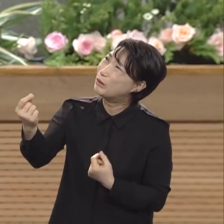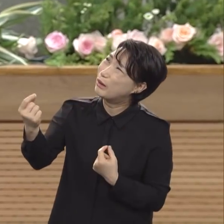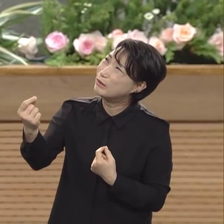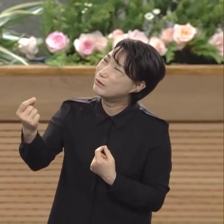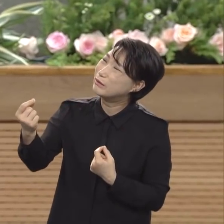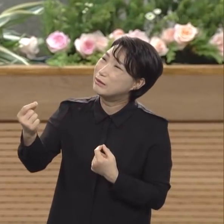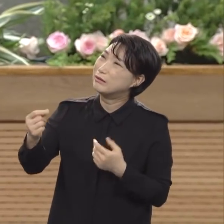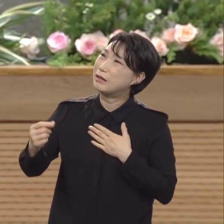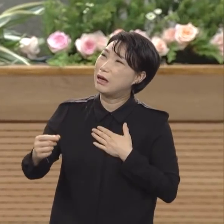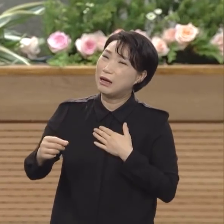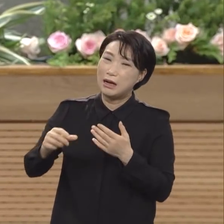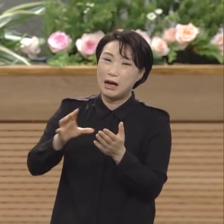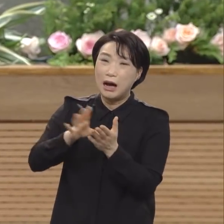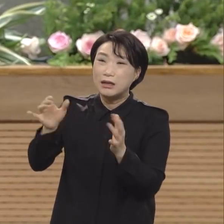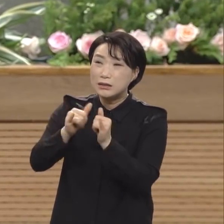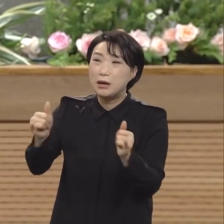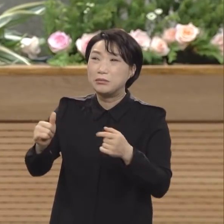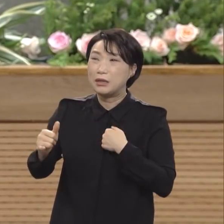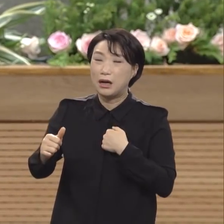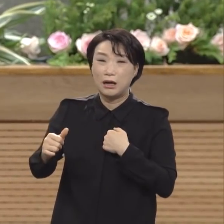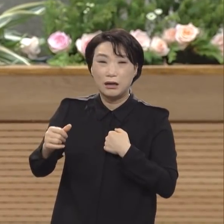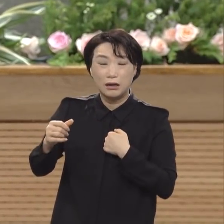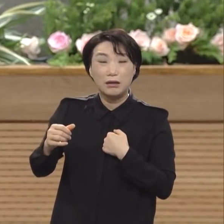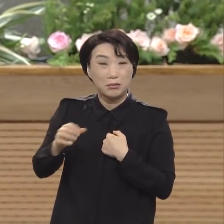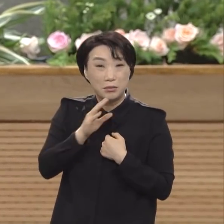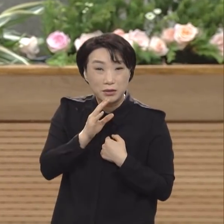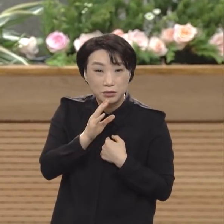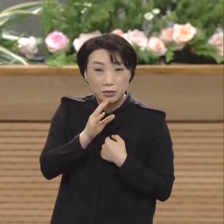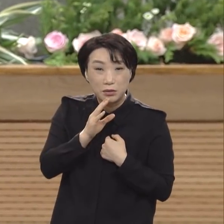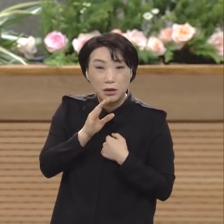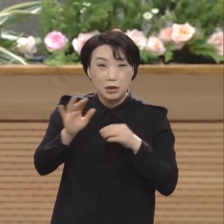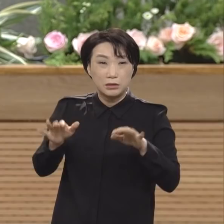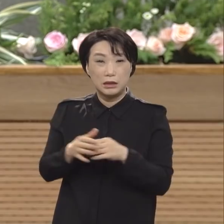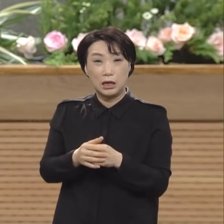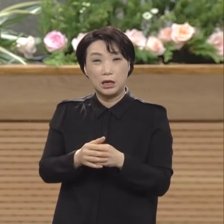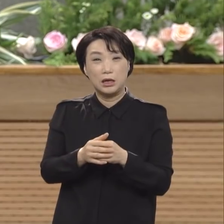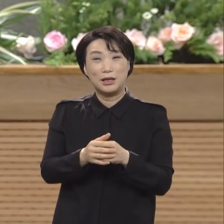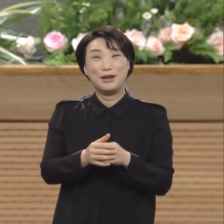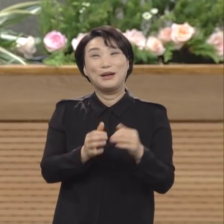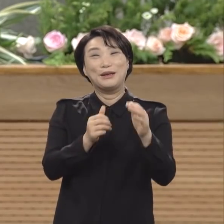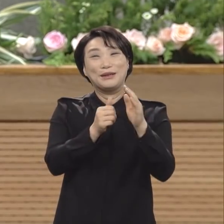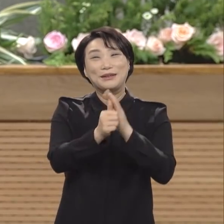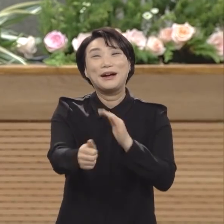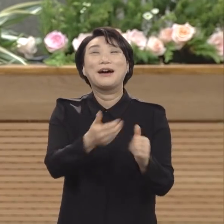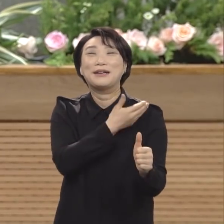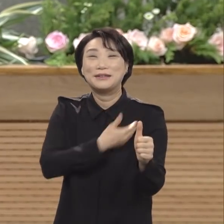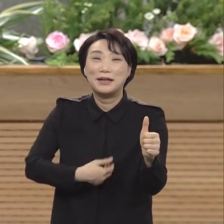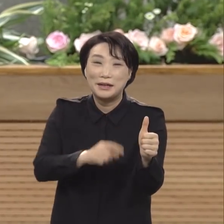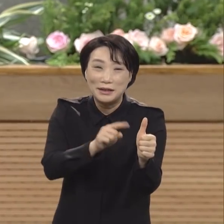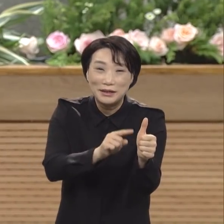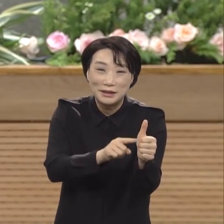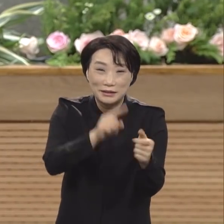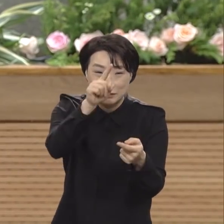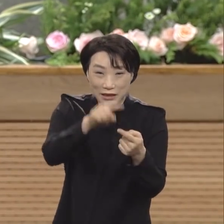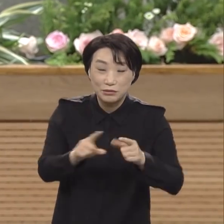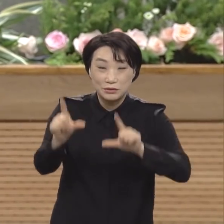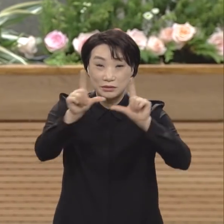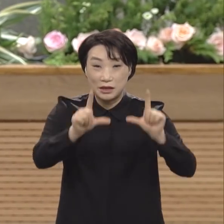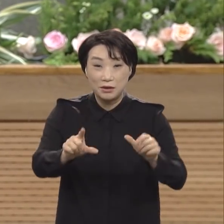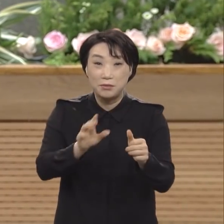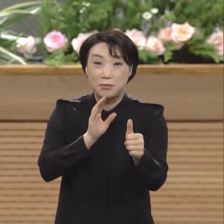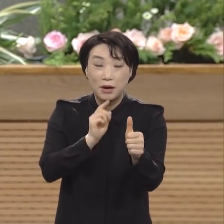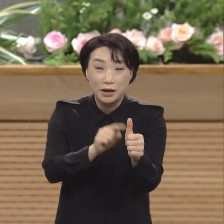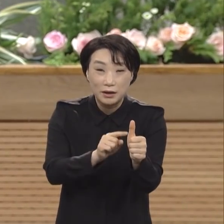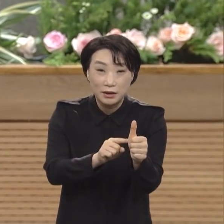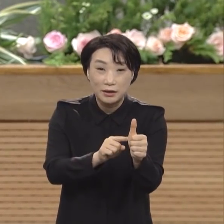똑같은 행악자 취급을 받는다고 하는 것인데 수제자다운 삶이요